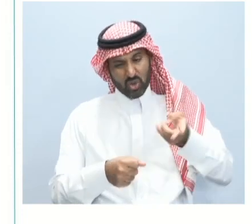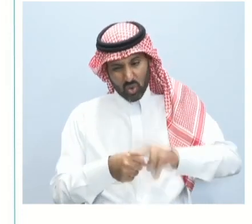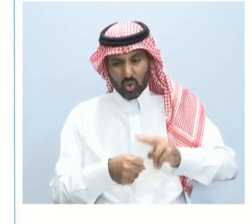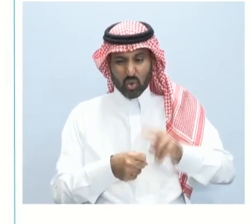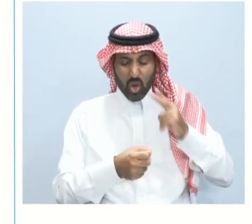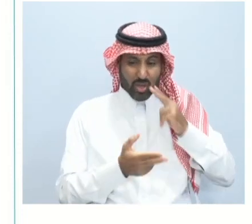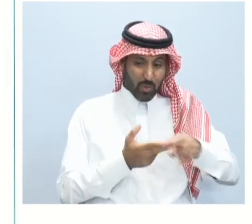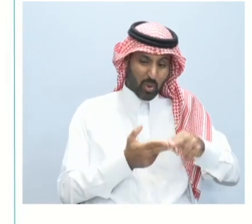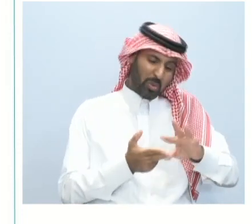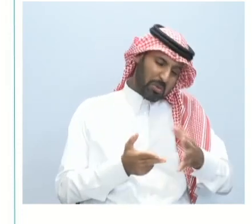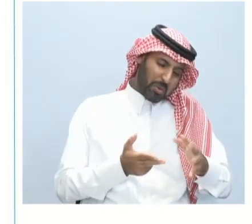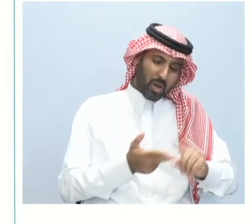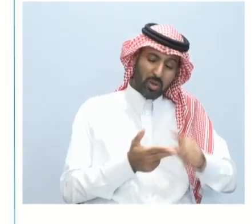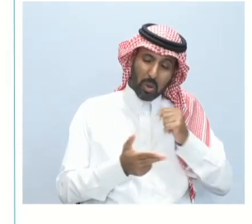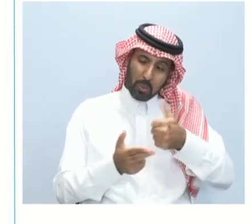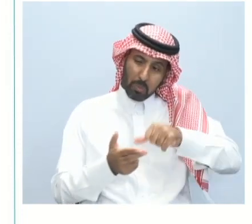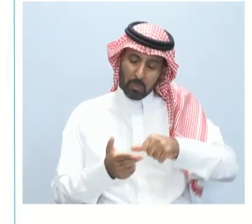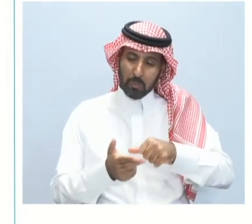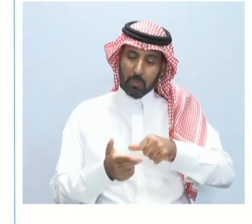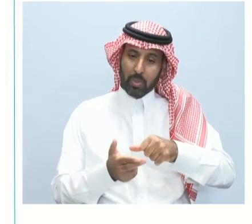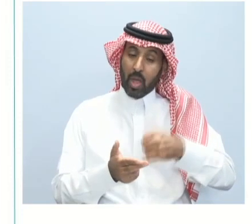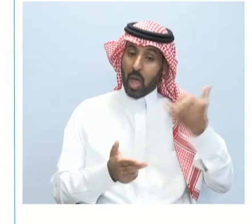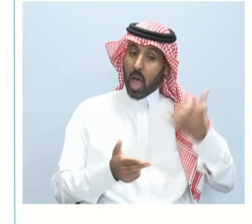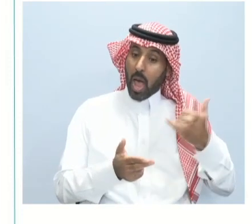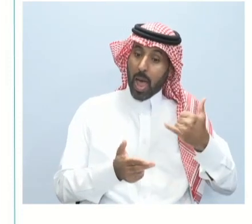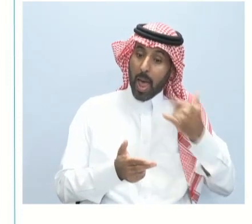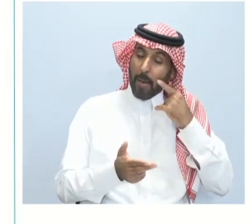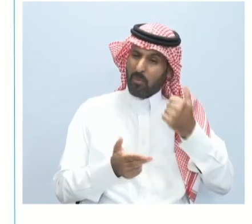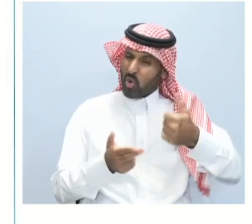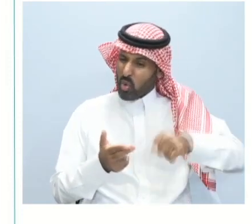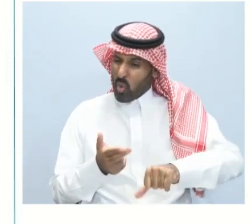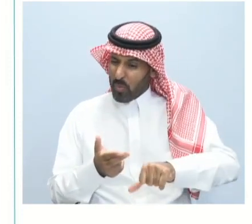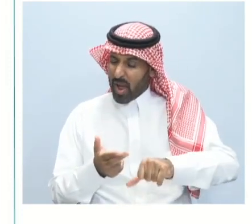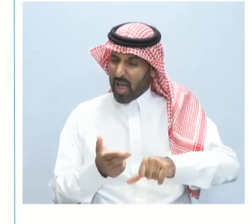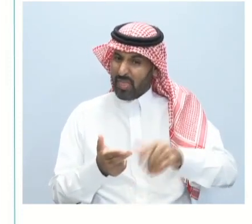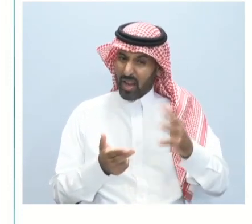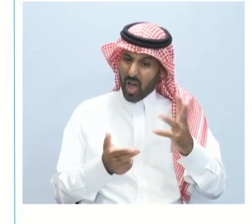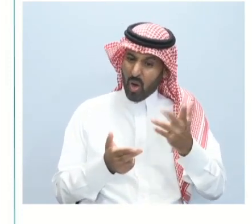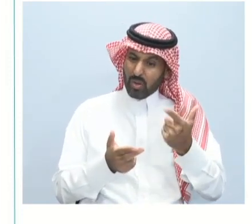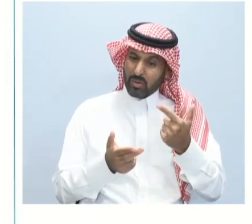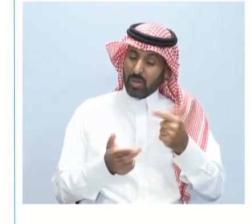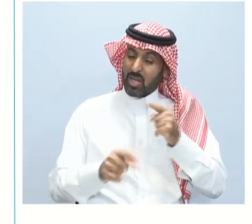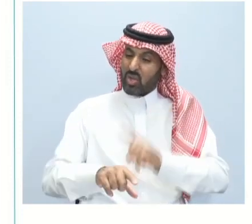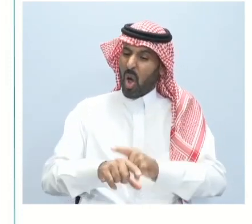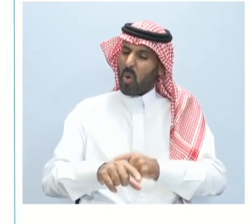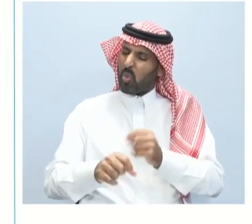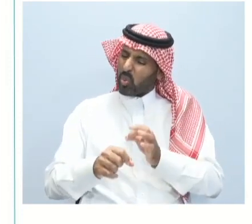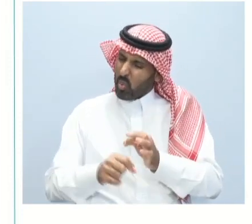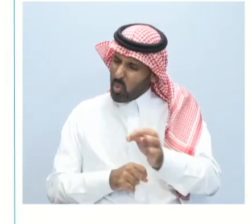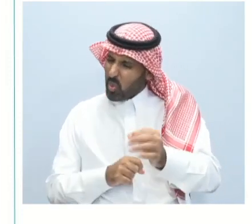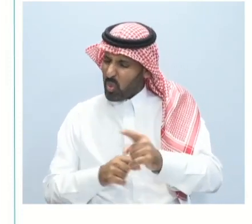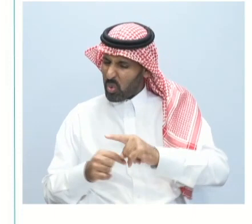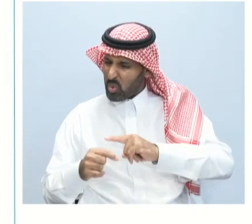جميع الحلول المحتمله وتقييمها من اهم عيوب هذه الخوارزميه بانها تاخذ وقتا طويلا